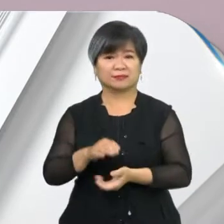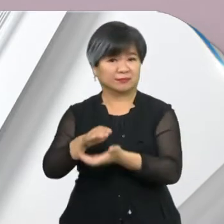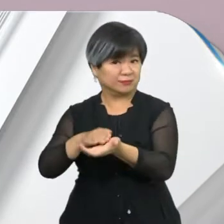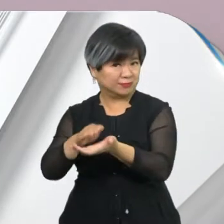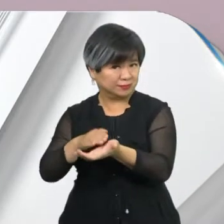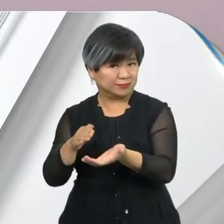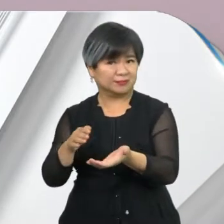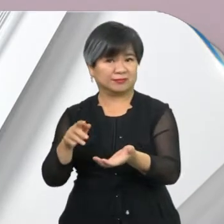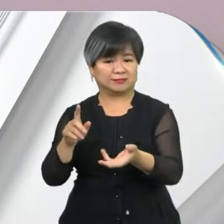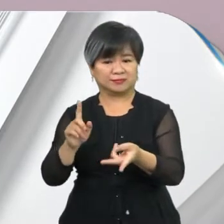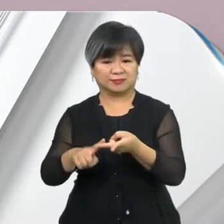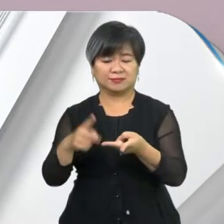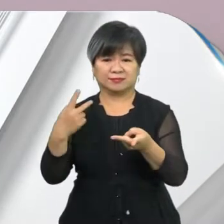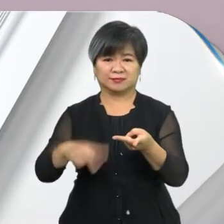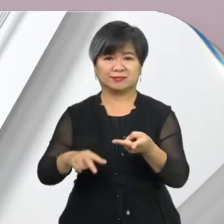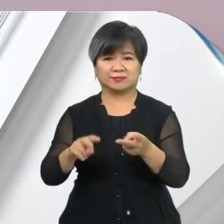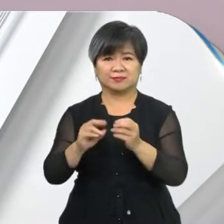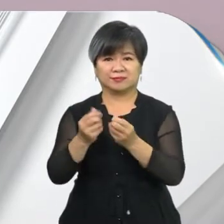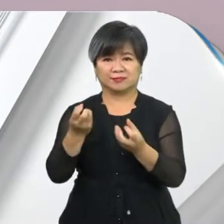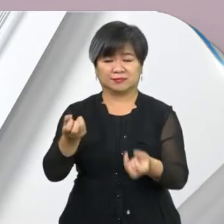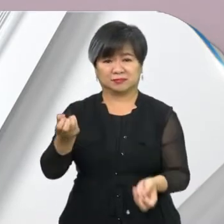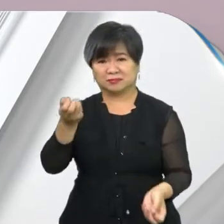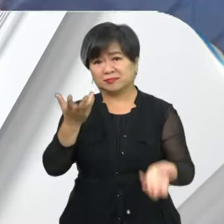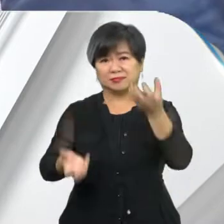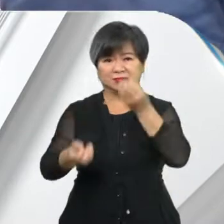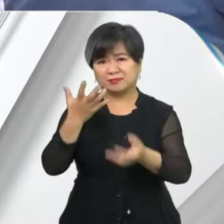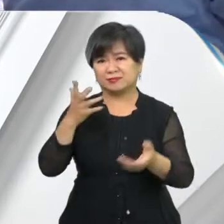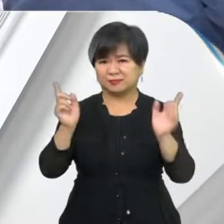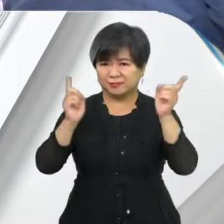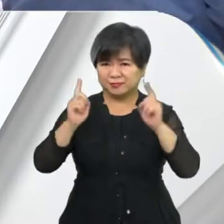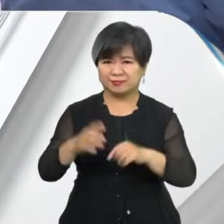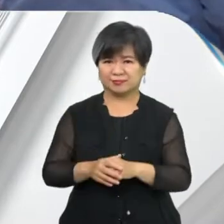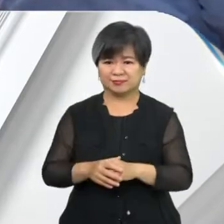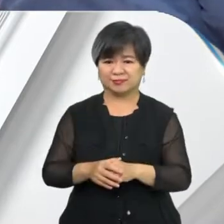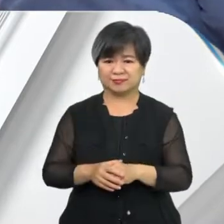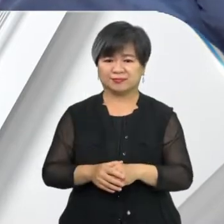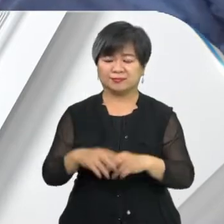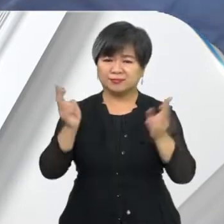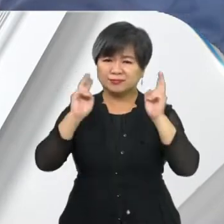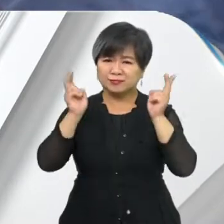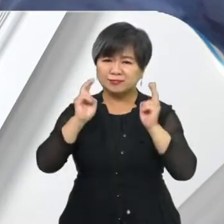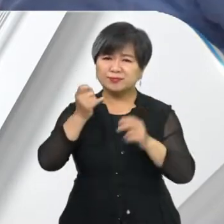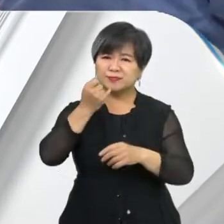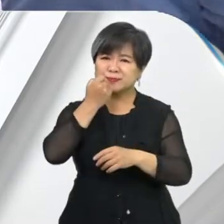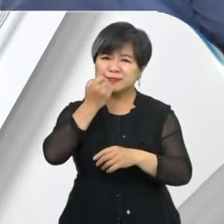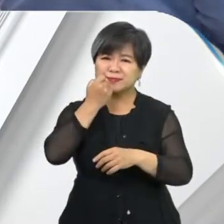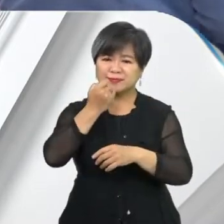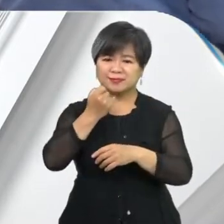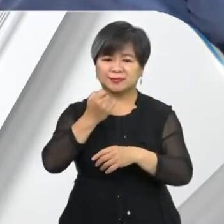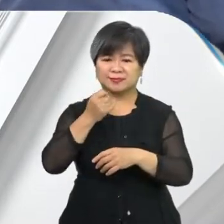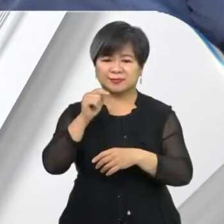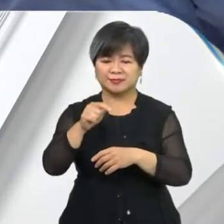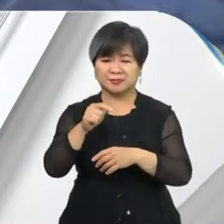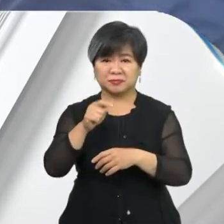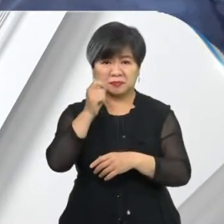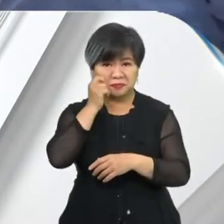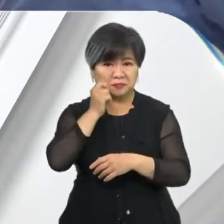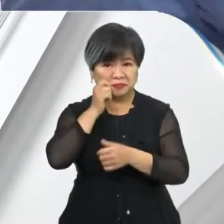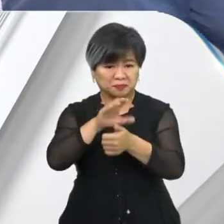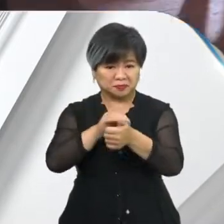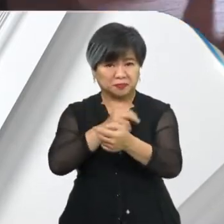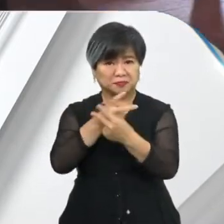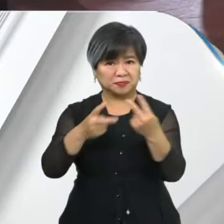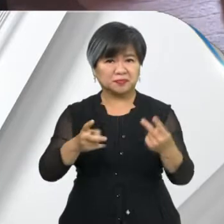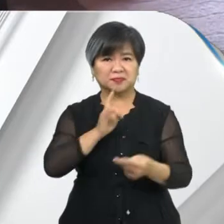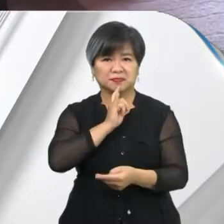啊，还有沙包啊，得沙包啊，有戏装啊，啊，使得就兴趣去学